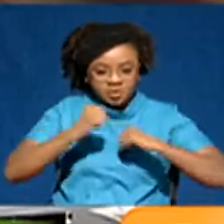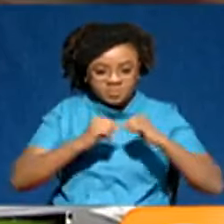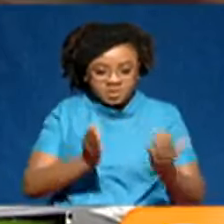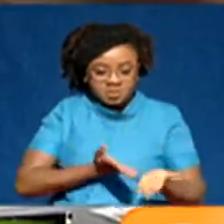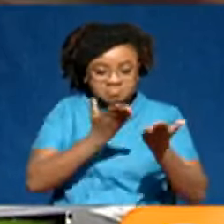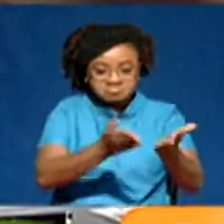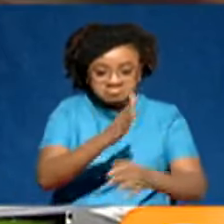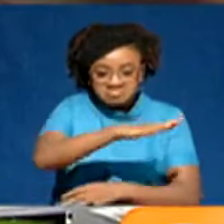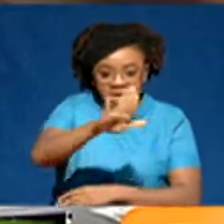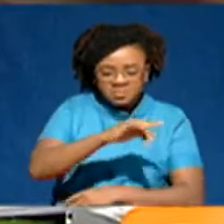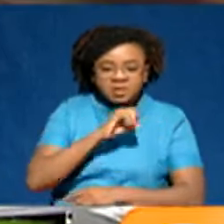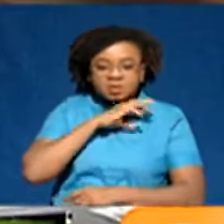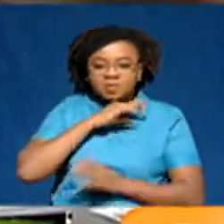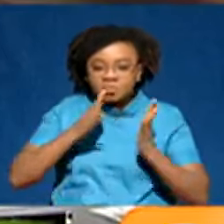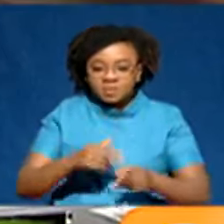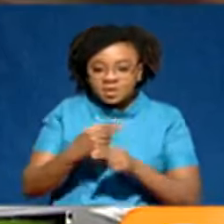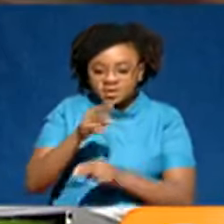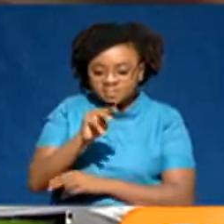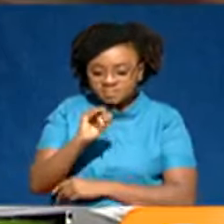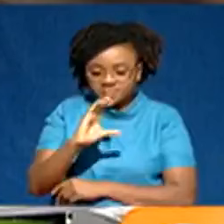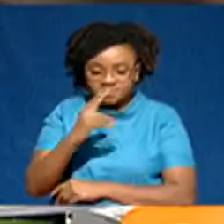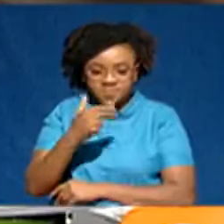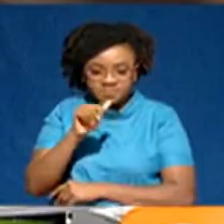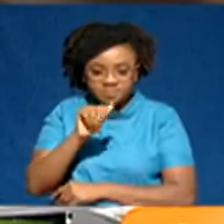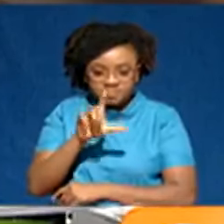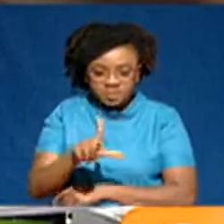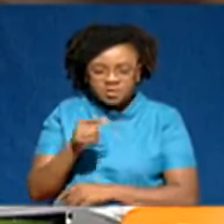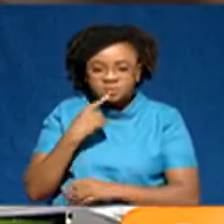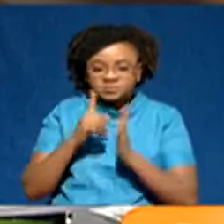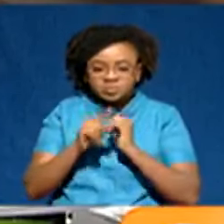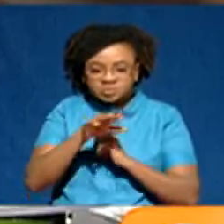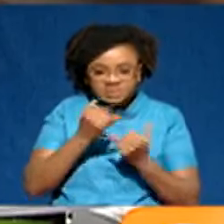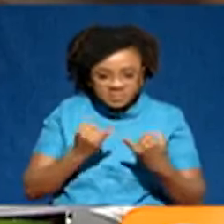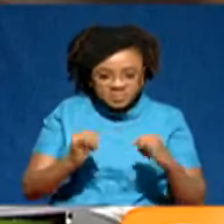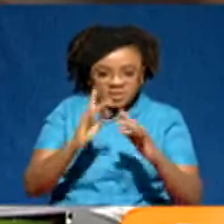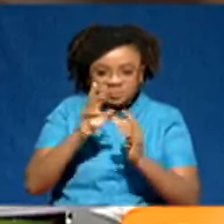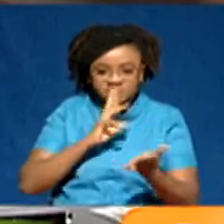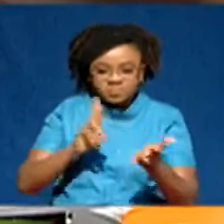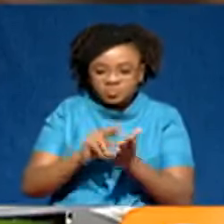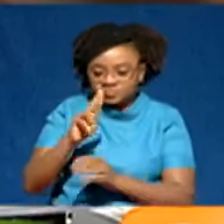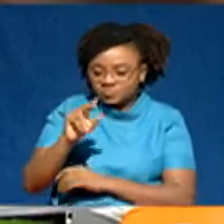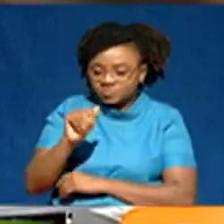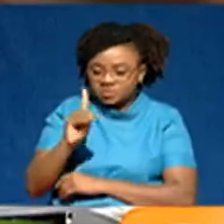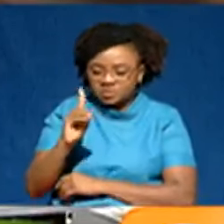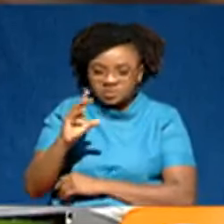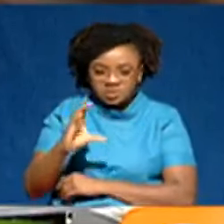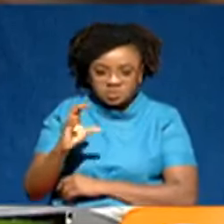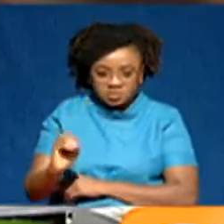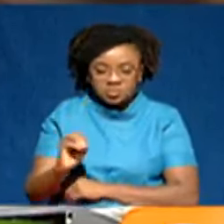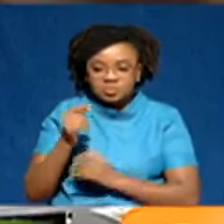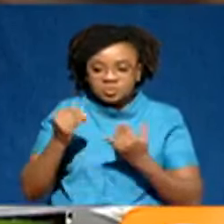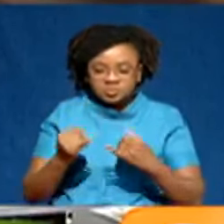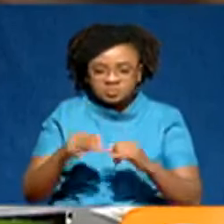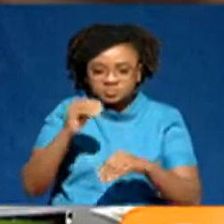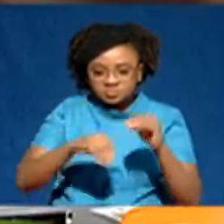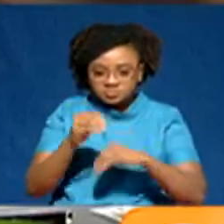bungeni. Mlalamishi Micahel Muchemi amelalamikia mahakama kwa utekelezaji wa ripoti ya NADCO haswa ukaguzi wa matokeo ya uchaguzi wa